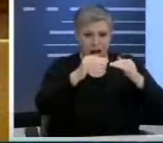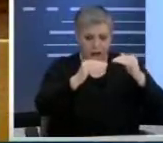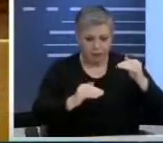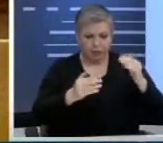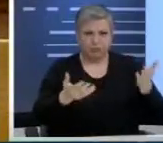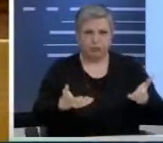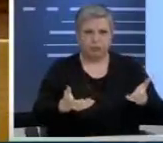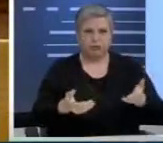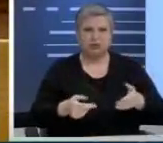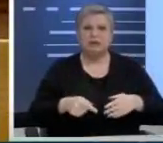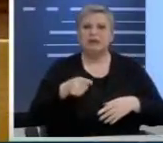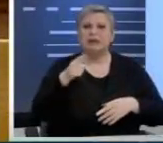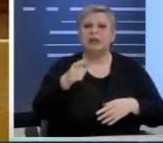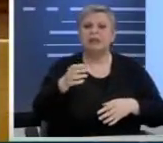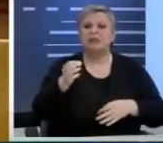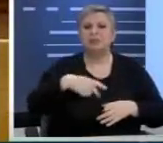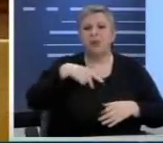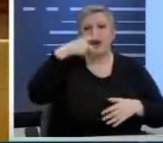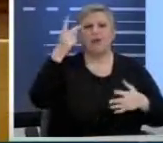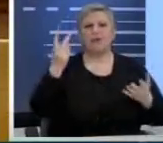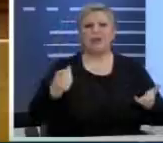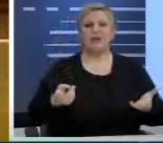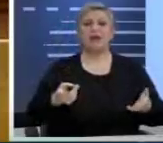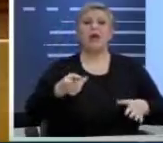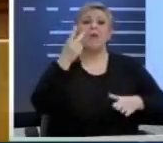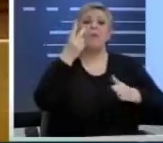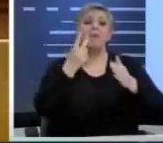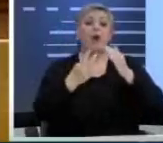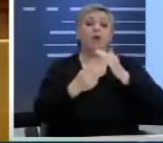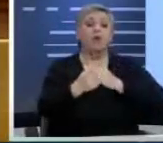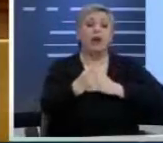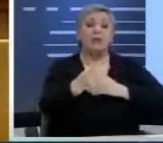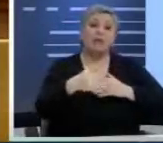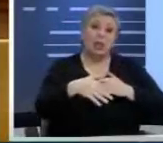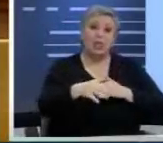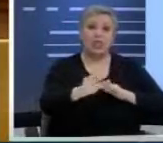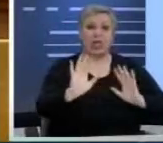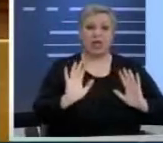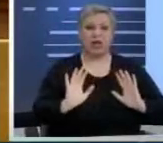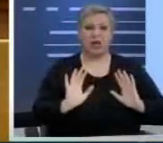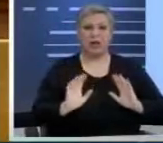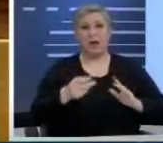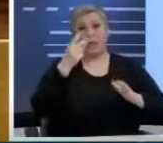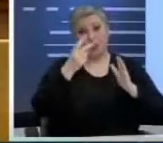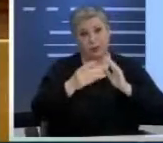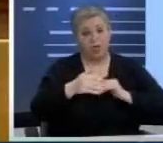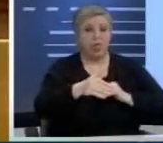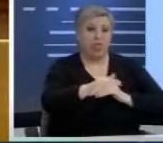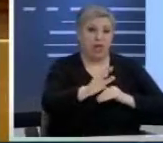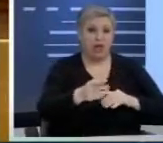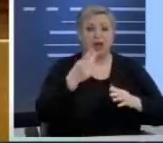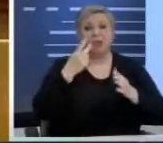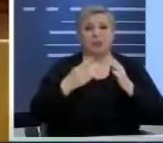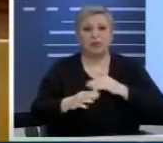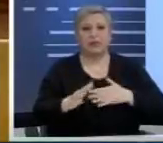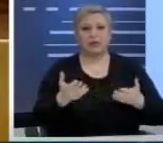αυθαίρετο σχήμα υπολογισμού προβλέψεων από τη μια μεριά, προβλέψεων από την άλλη. Το ένα στέκει στην